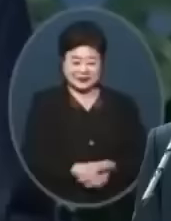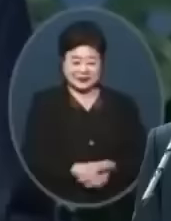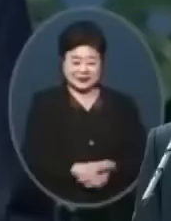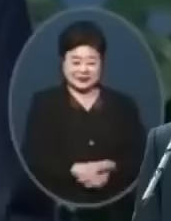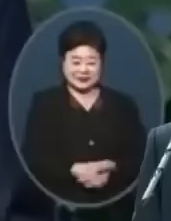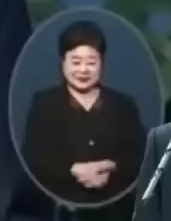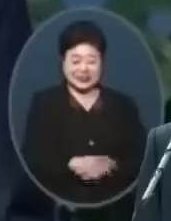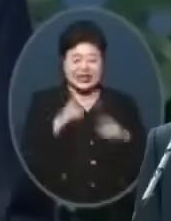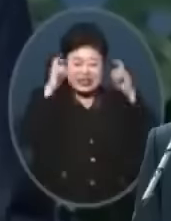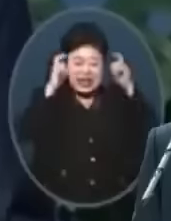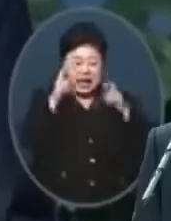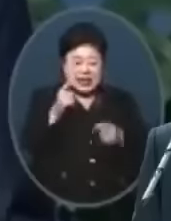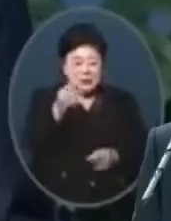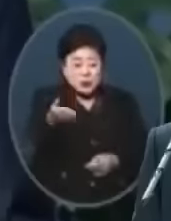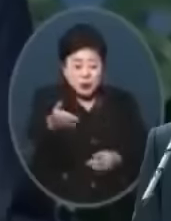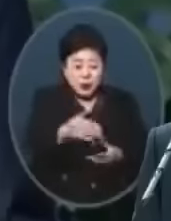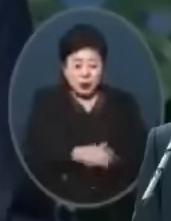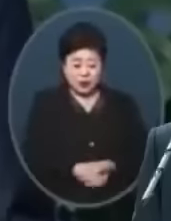양새끼 한 마리 주었으니,